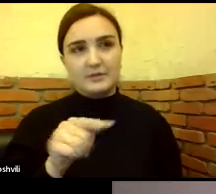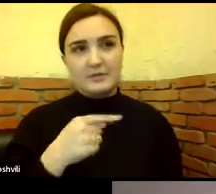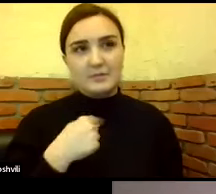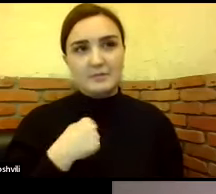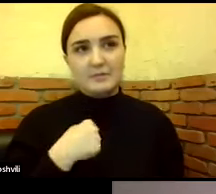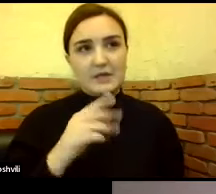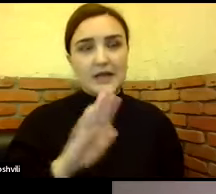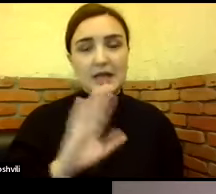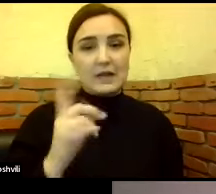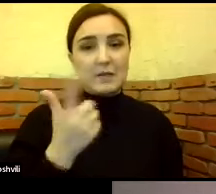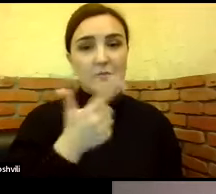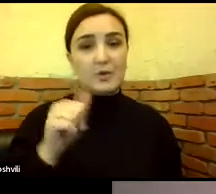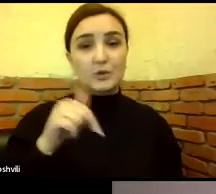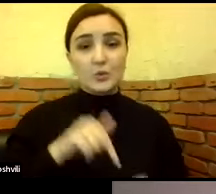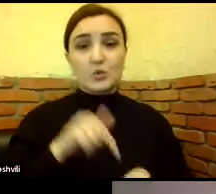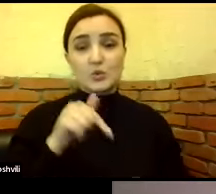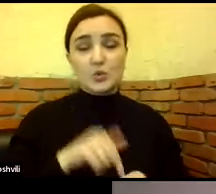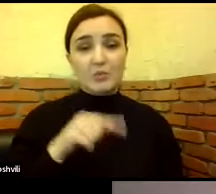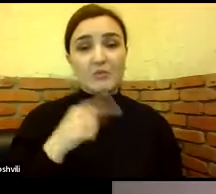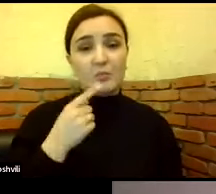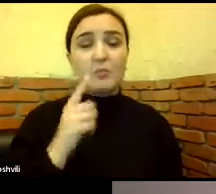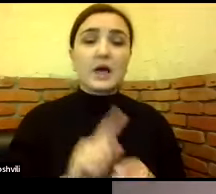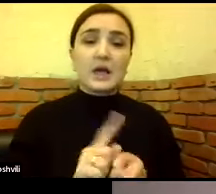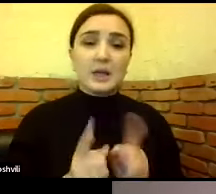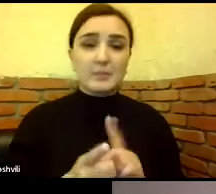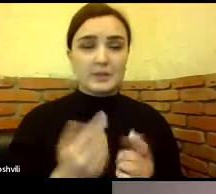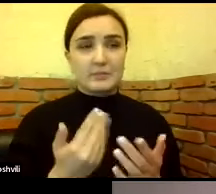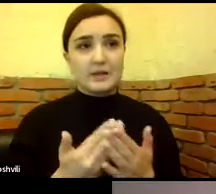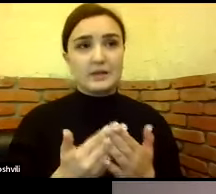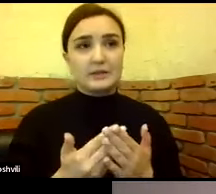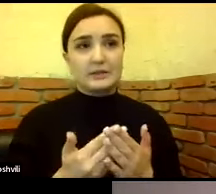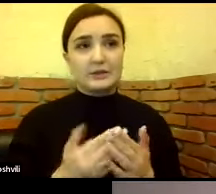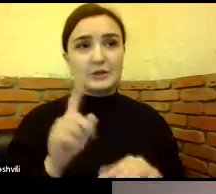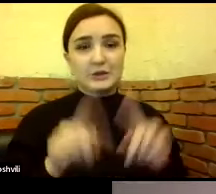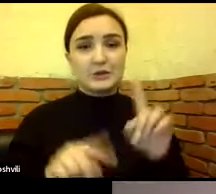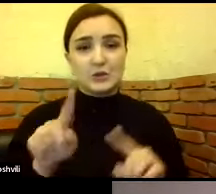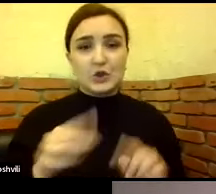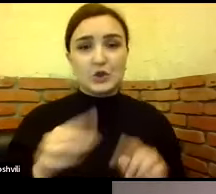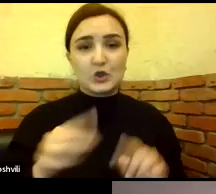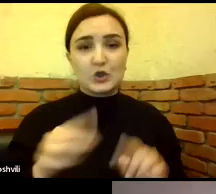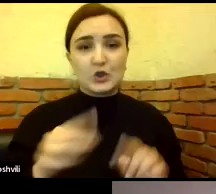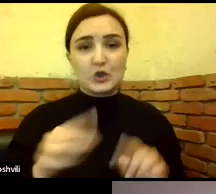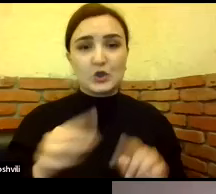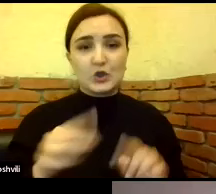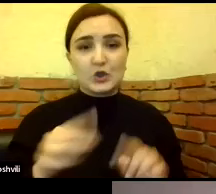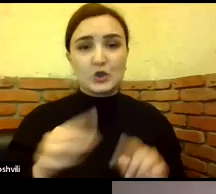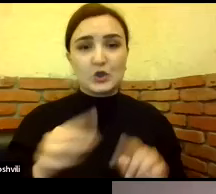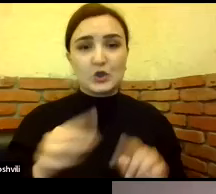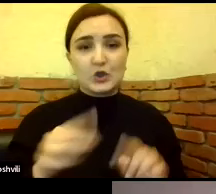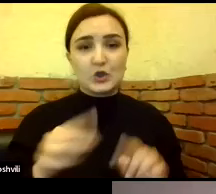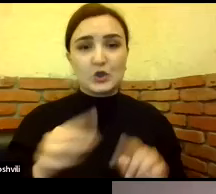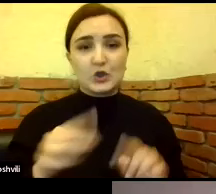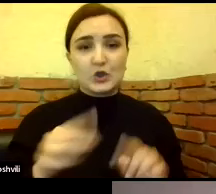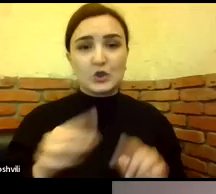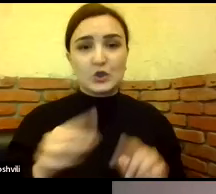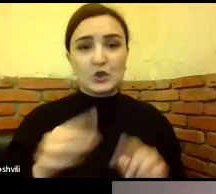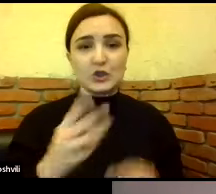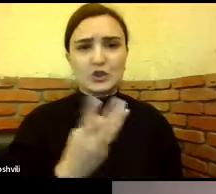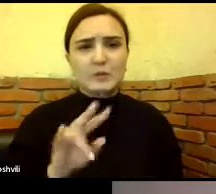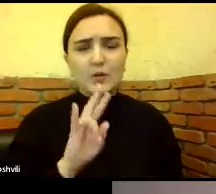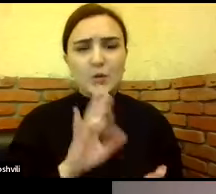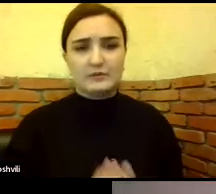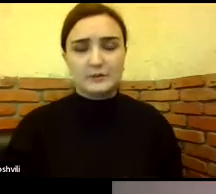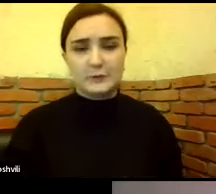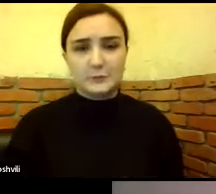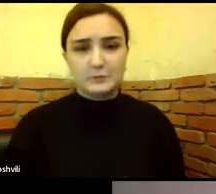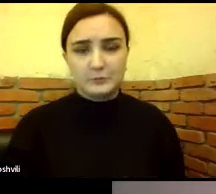მხოლოდ გრძნობით თვითონზე უგულისხმობ, არამედ მაგალითად ზოგში შემოპირს ქრონიკული ტკივილები აქვს, რომელსაც ფიზიკურად ვერავინ ვერ დაეხმარება ხო, და ანუ